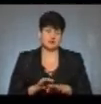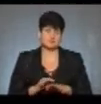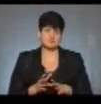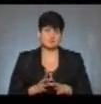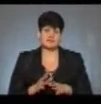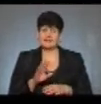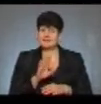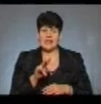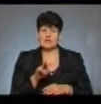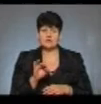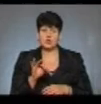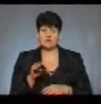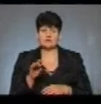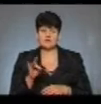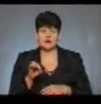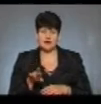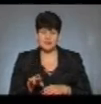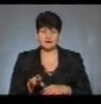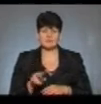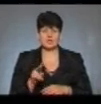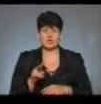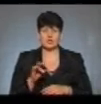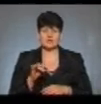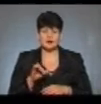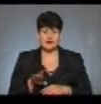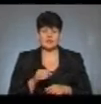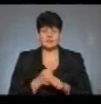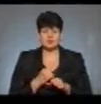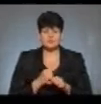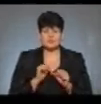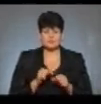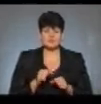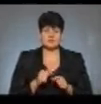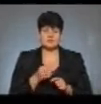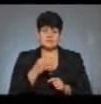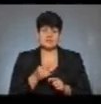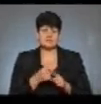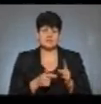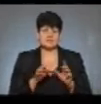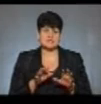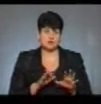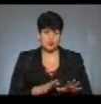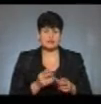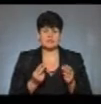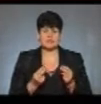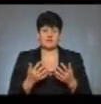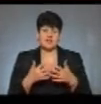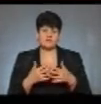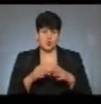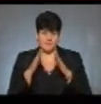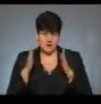не лотерея, бо лотерея працювала так на той час, можна сказати, напівзаконно. А де працювали ігрові автомати,